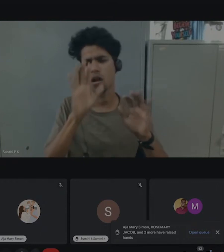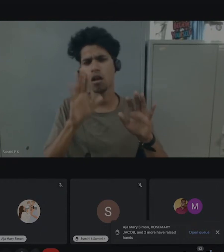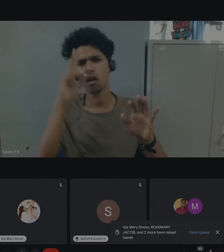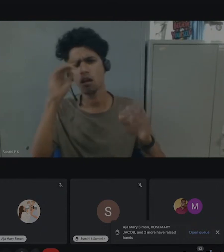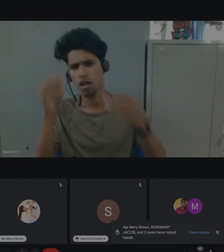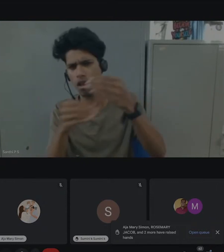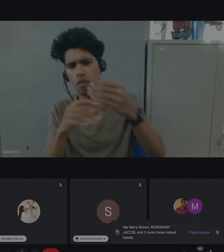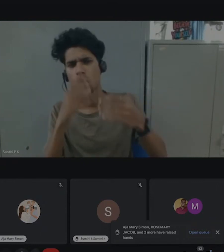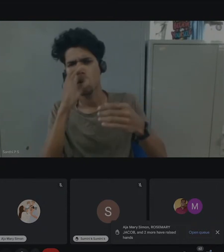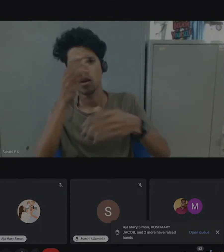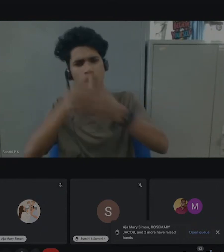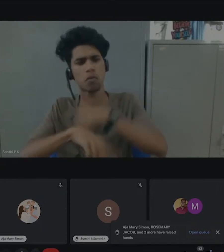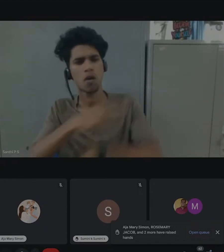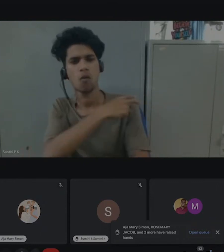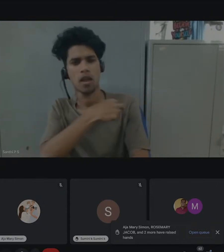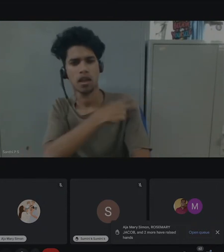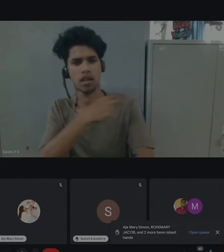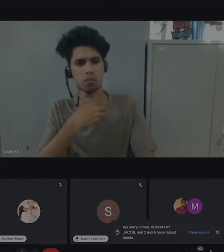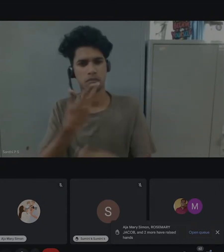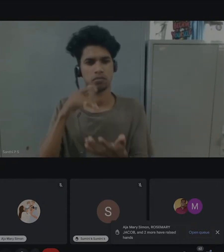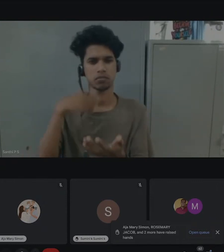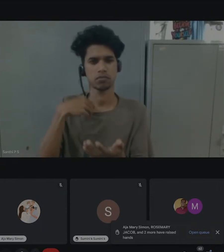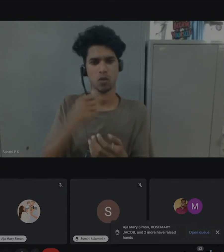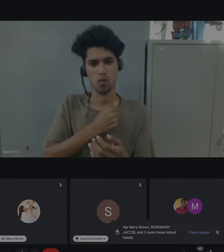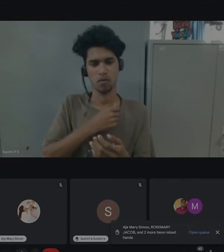വീട് കോട്ടയം വൈക്കമാണ്. അതാ നമുക്ക്